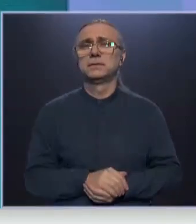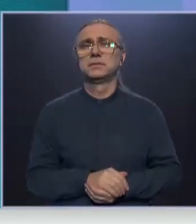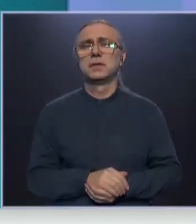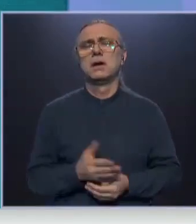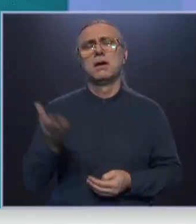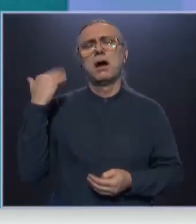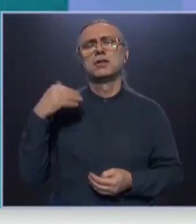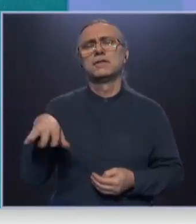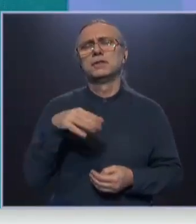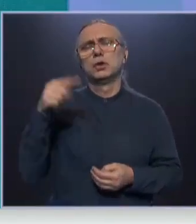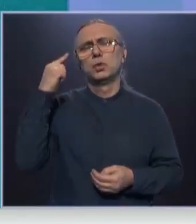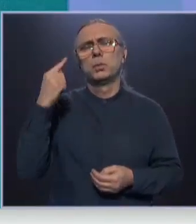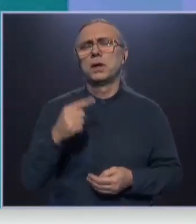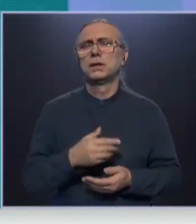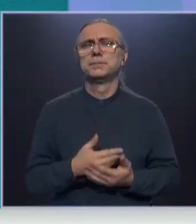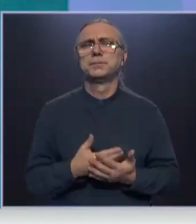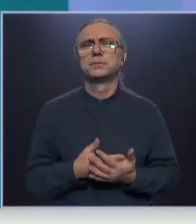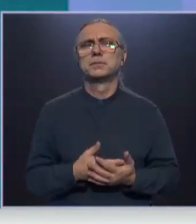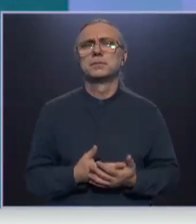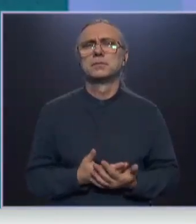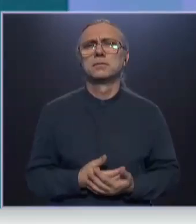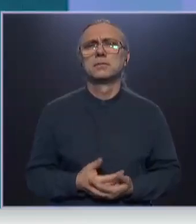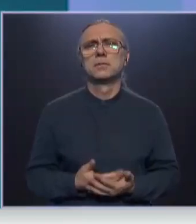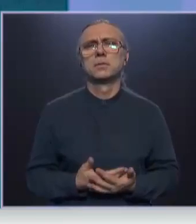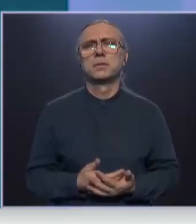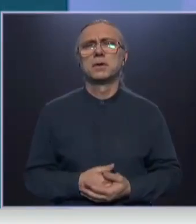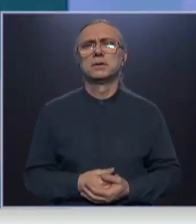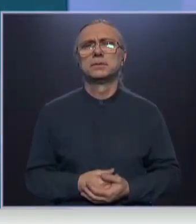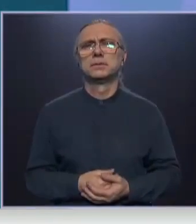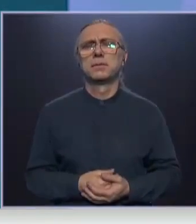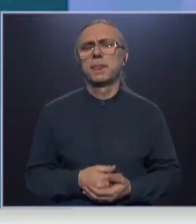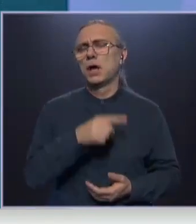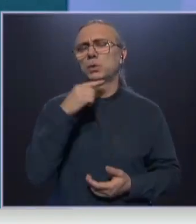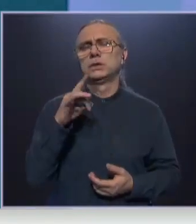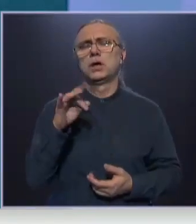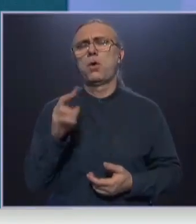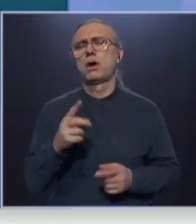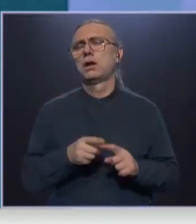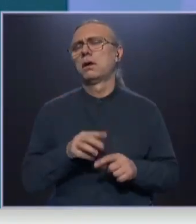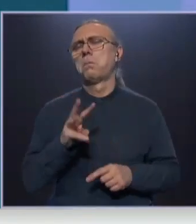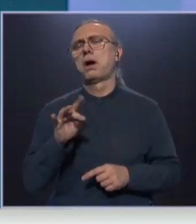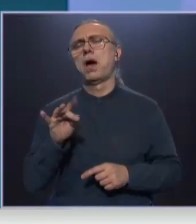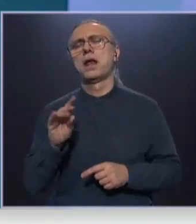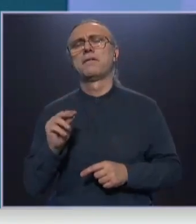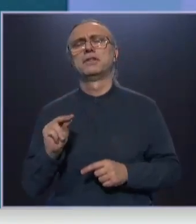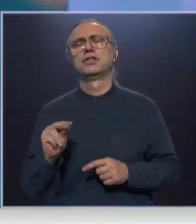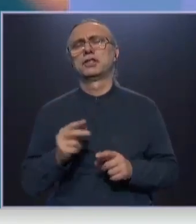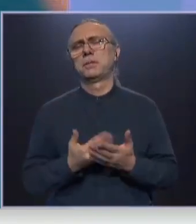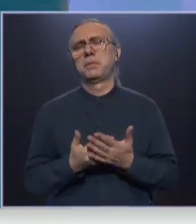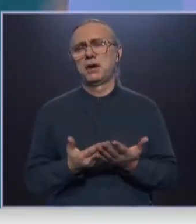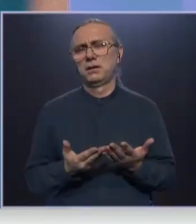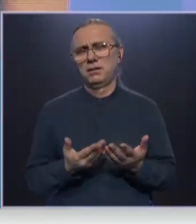все думали, что русский рок – это Макаревич, да, а оказывается, это далеко не русский рок,